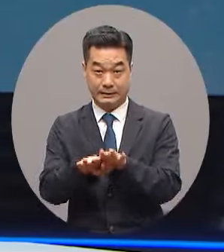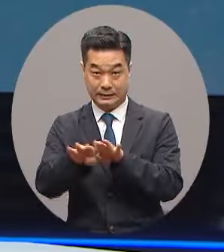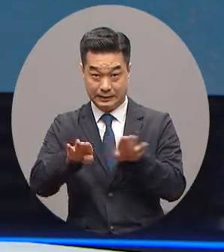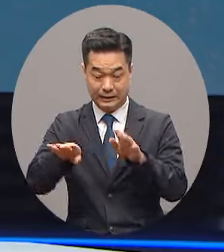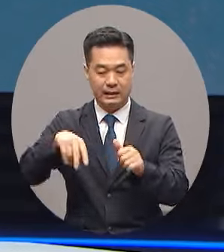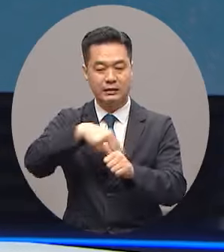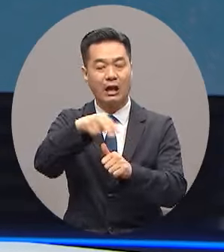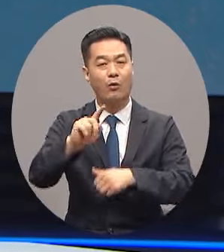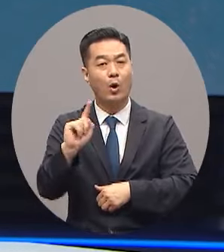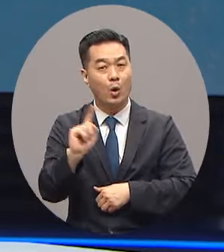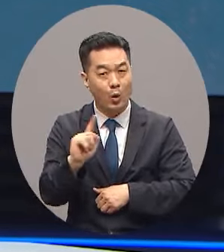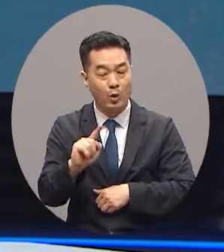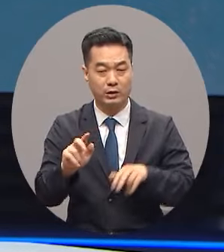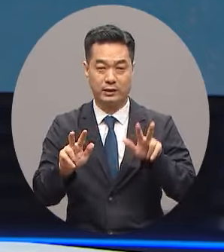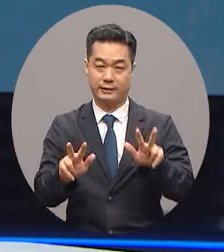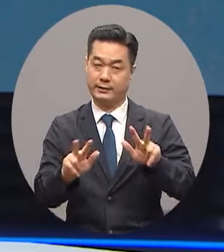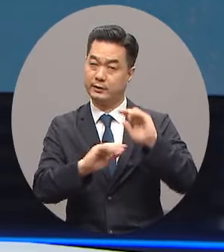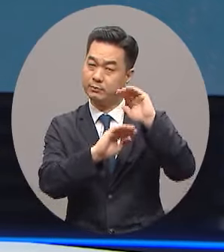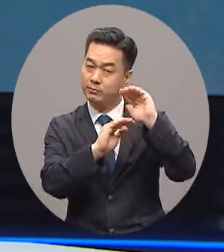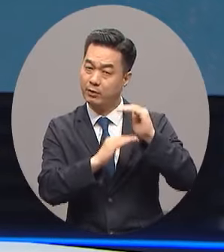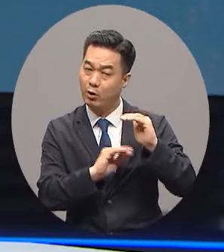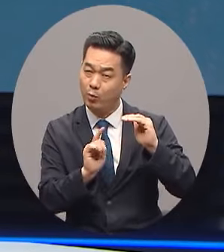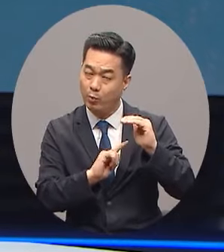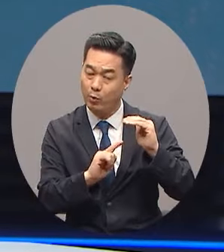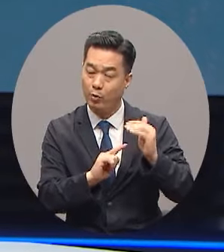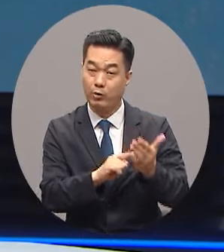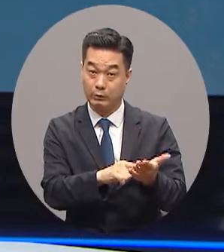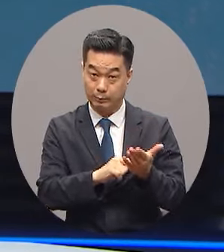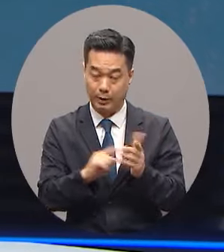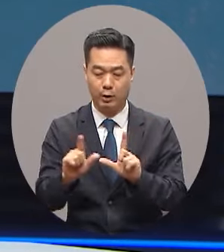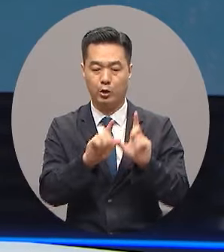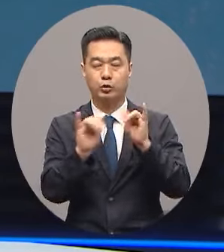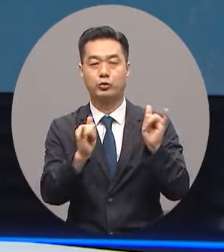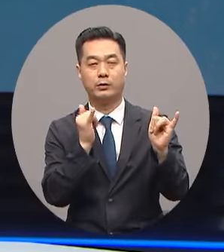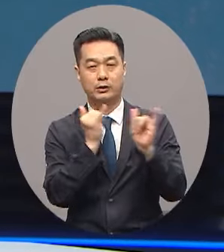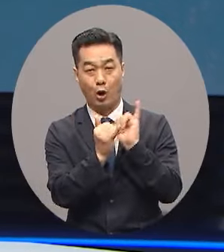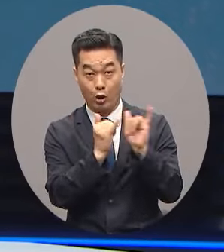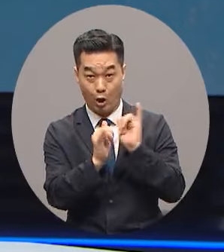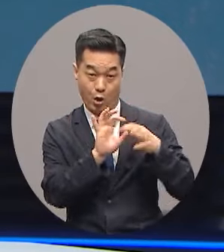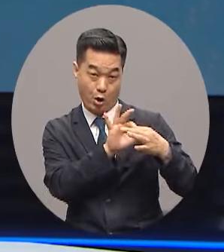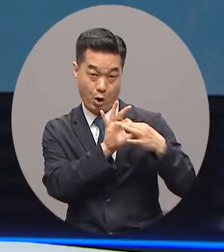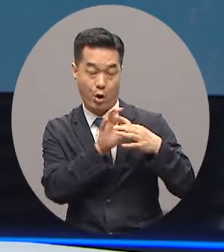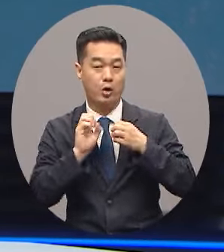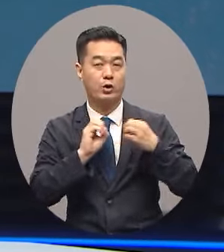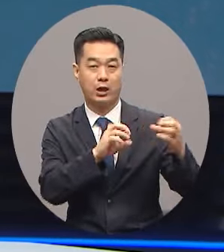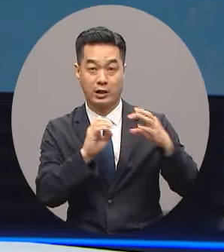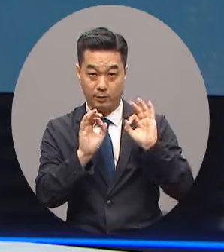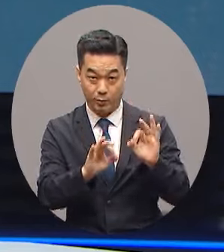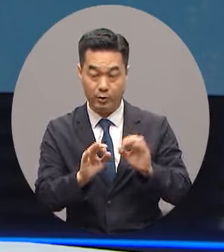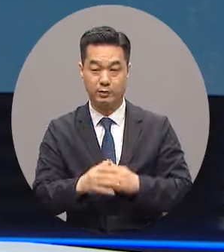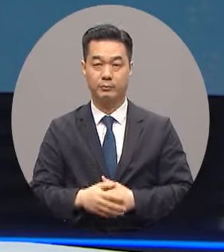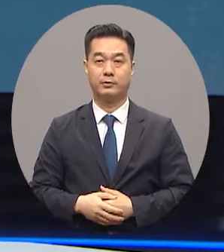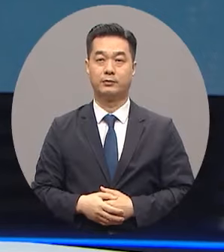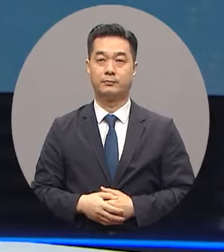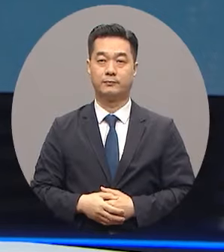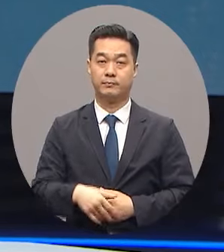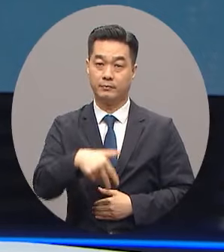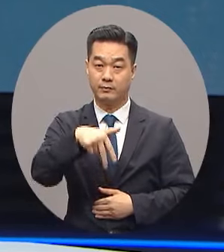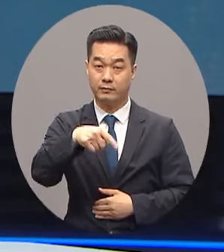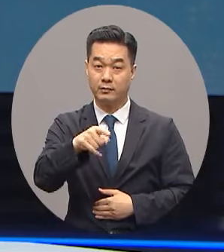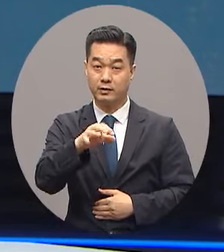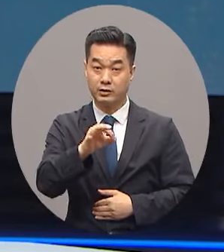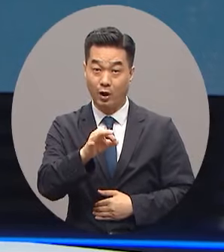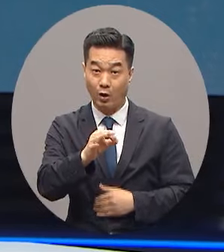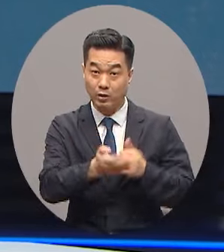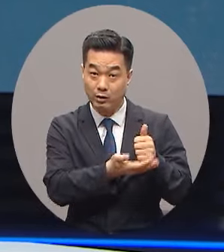당시 상황은 어땠는지 또 지금은 어떤 상황인지 주민을 연결해서 들어보도록 하겠습니다. 정의일권 선생님 나와